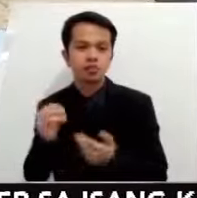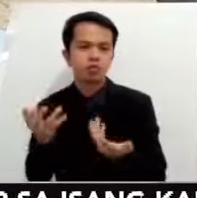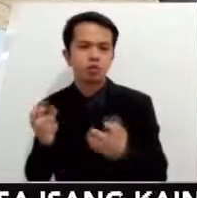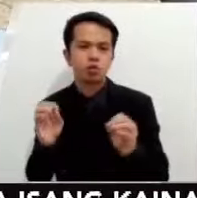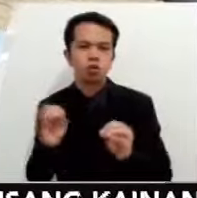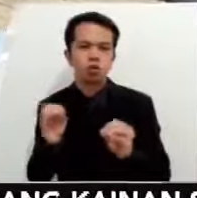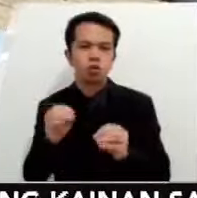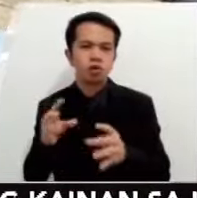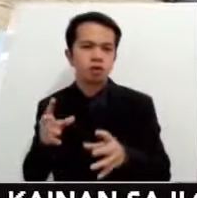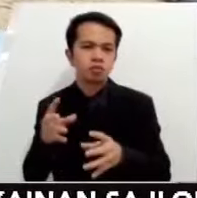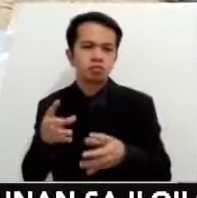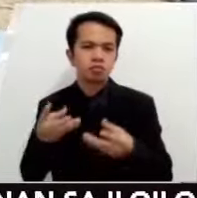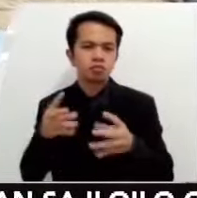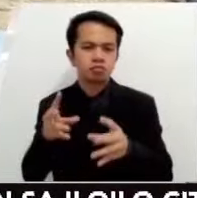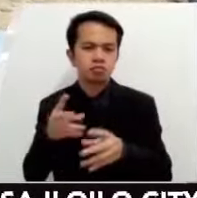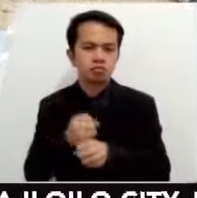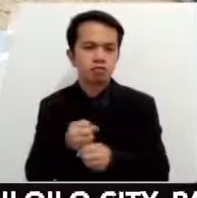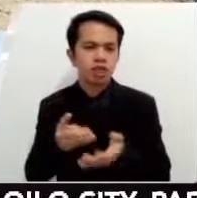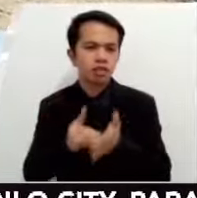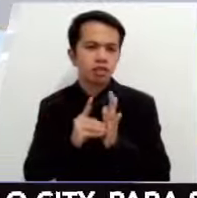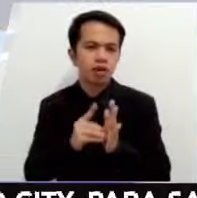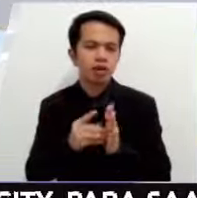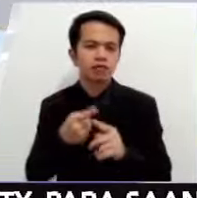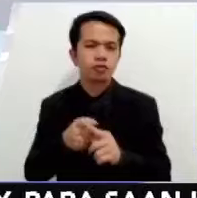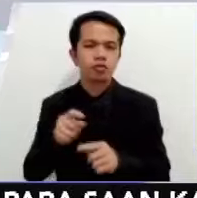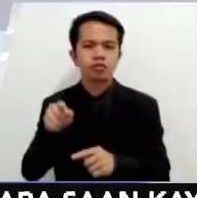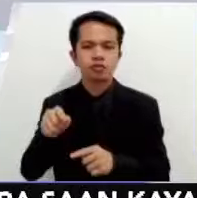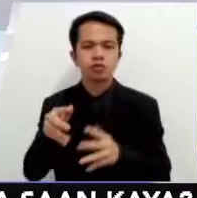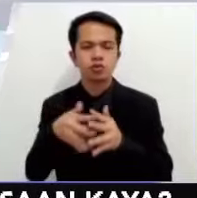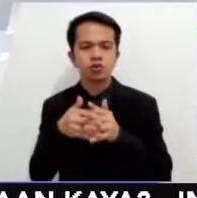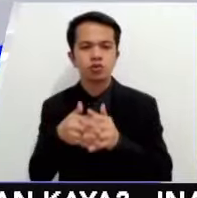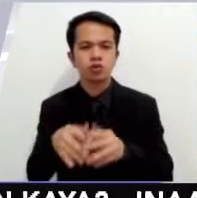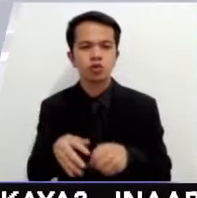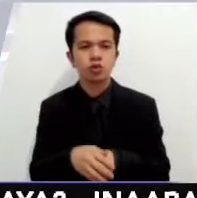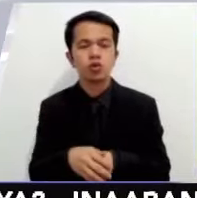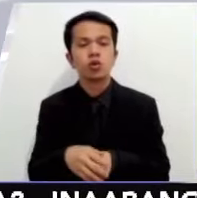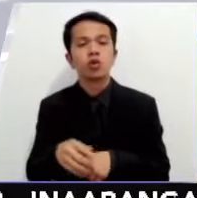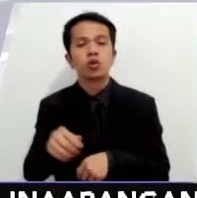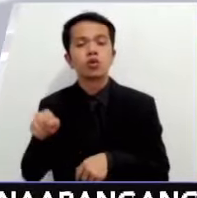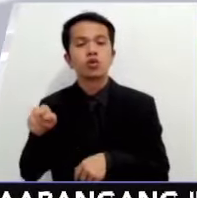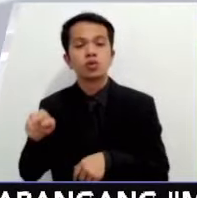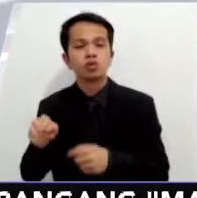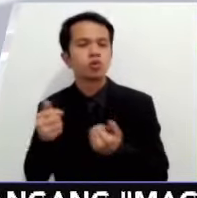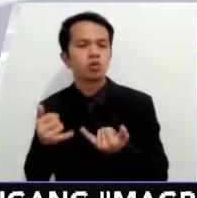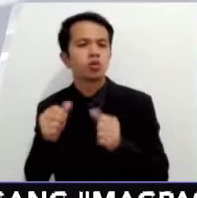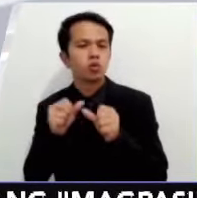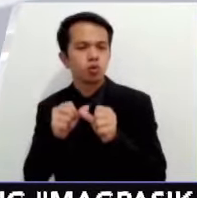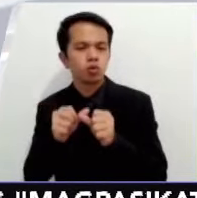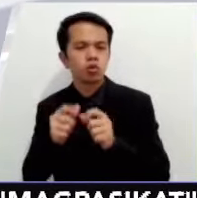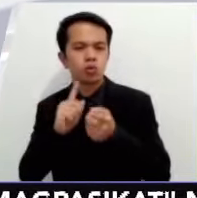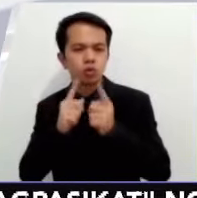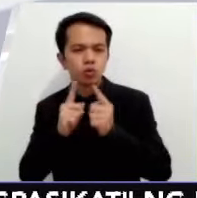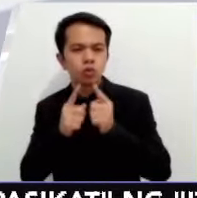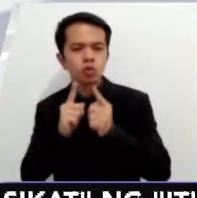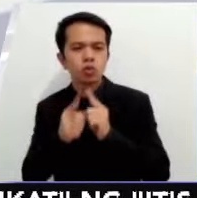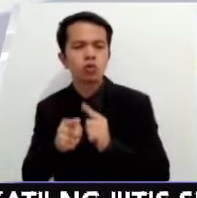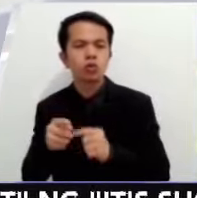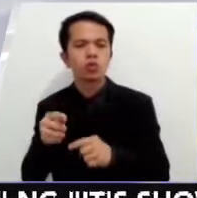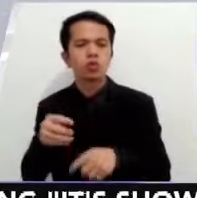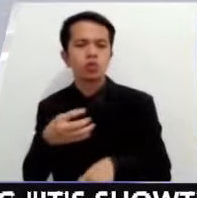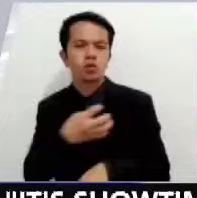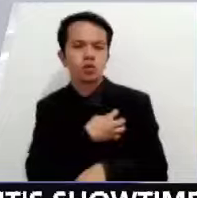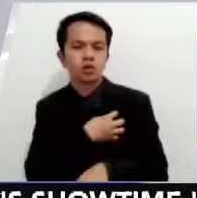anumang ransom demand ang pamilya ni Eastman sa Amerika. Ang U.S. Embassy patuloy raw ang pagkikipag-ugnayan sa mga otoridad at sa pamilya ng